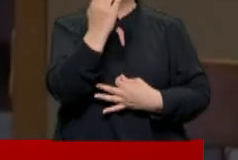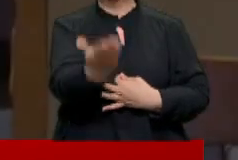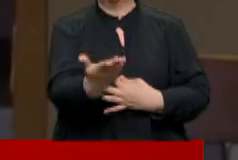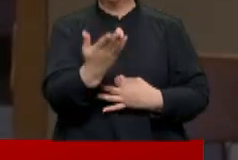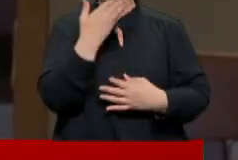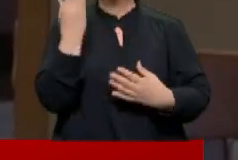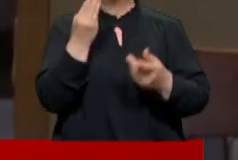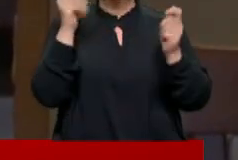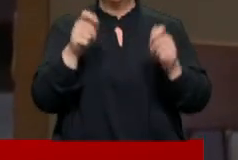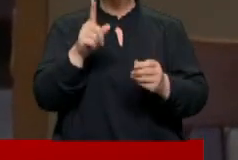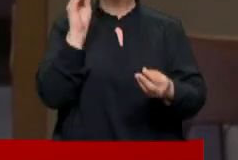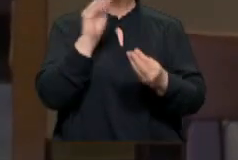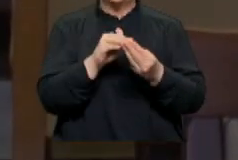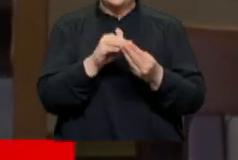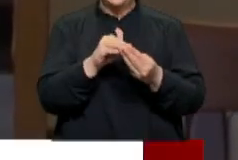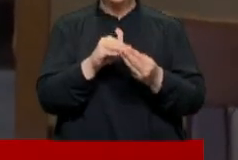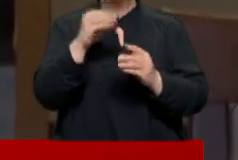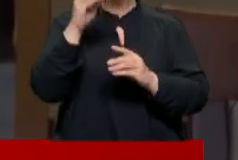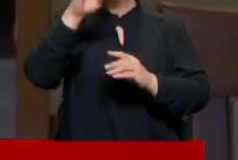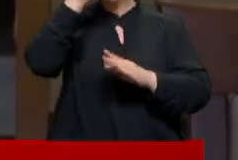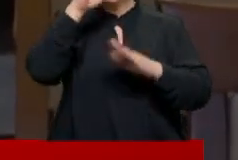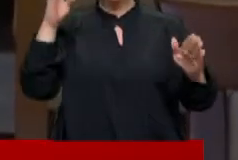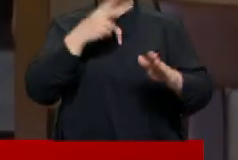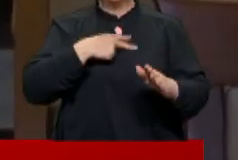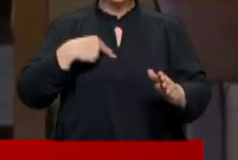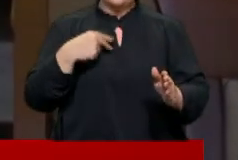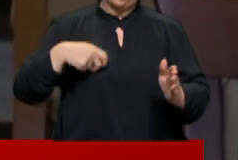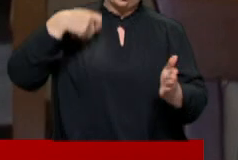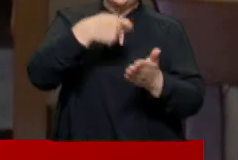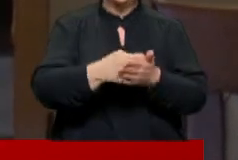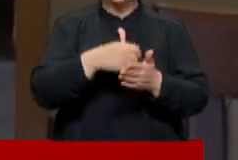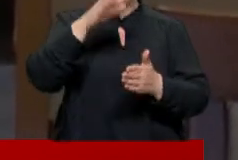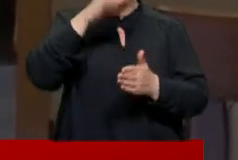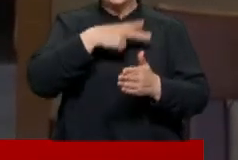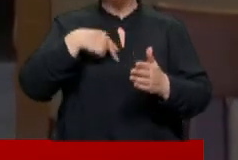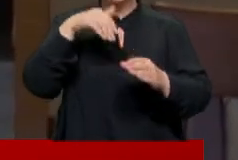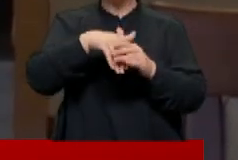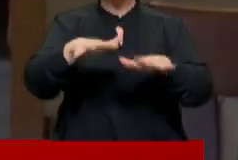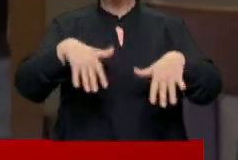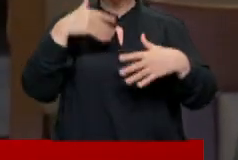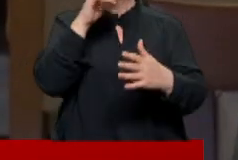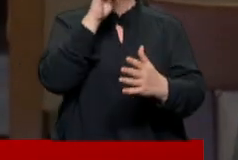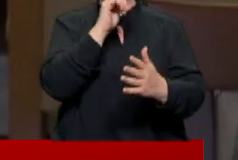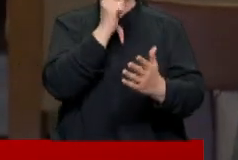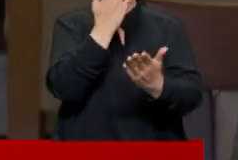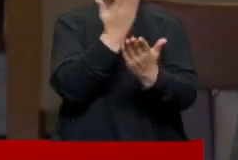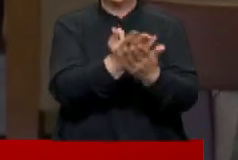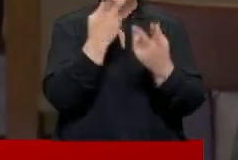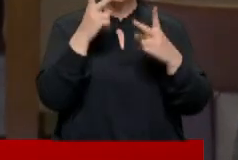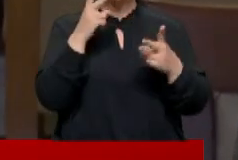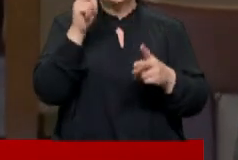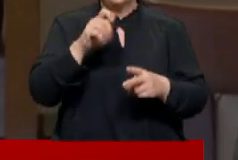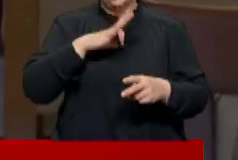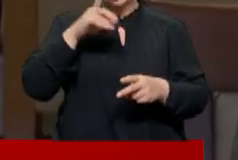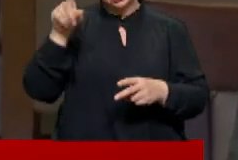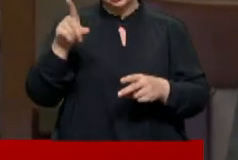ederiz. Gençlere yapılan bu zammı İBB karşılasın diye belediye meclisine önerge vereceğiz diye açıklama yapanlar var